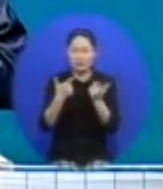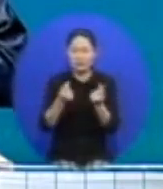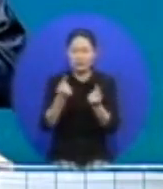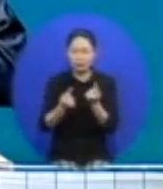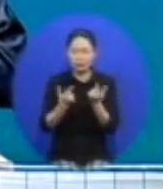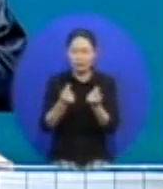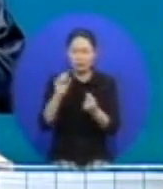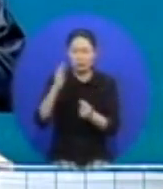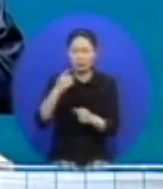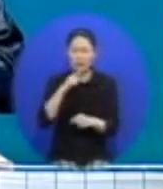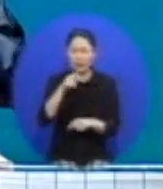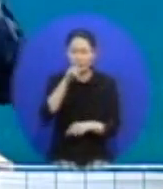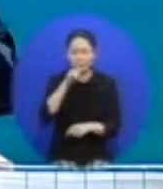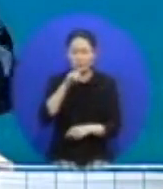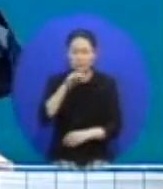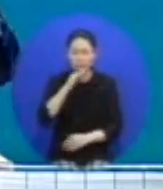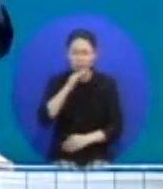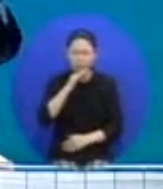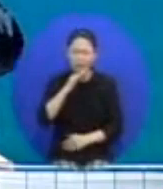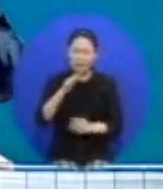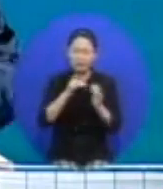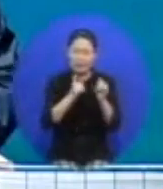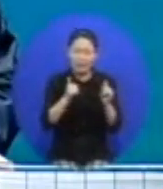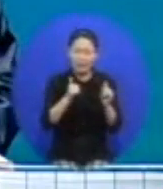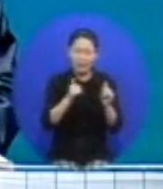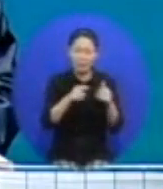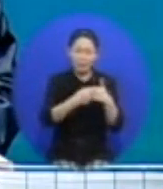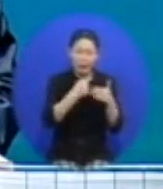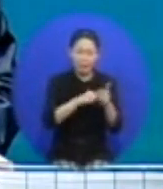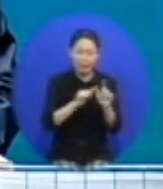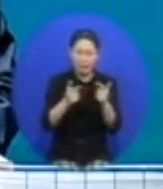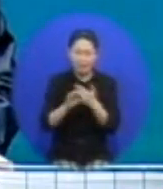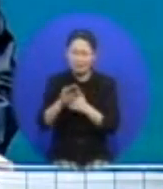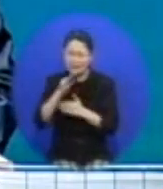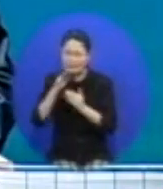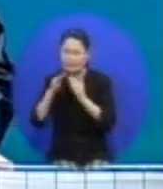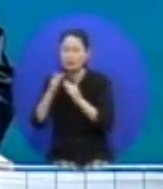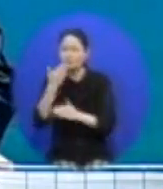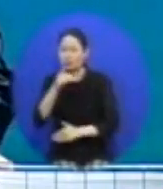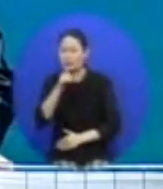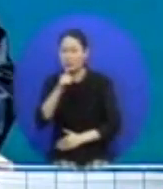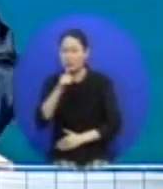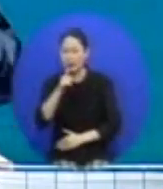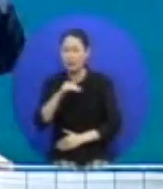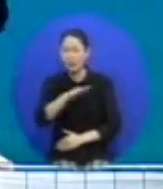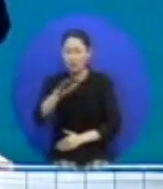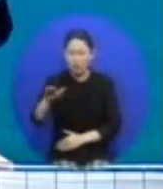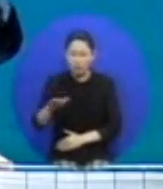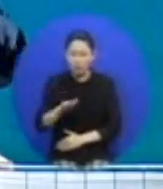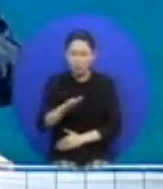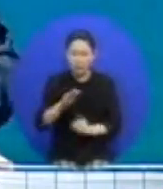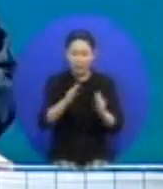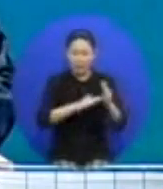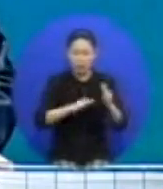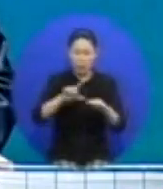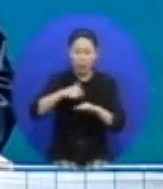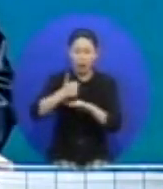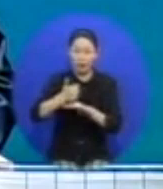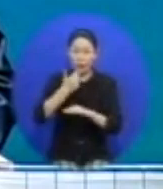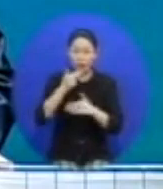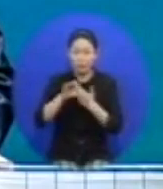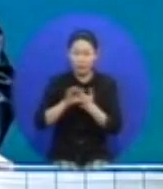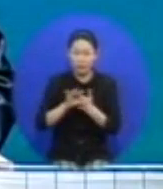비유하는 것을 수도 있고 진짜 집일 수도 있는 거예요 여러분의 가정에 왕이 없다면